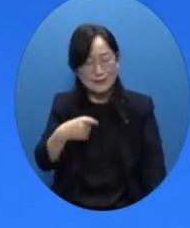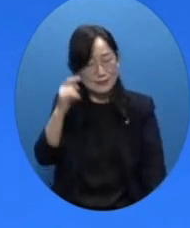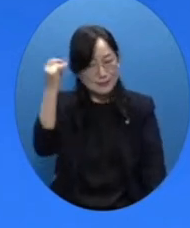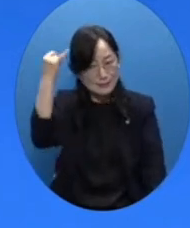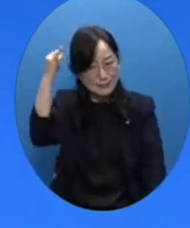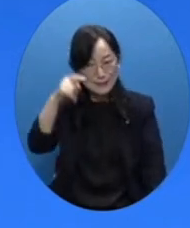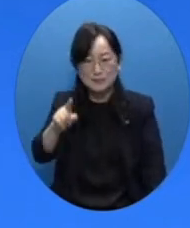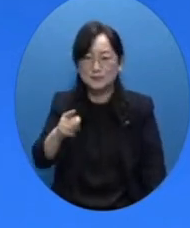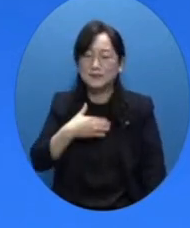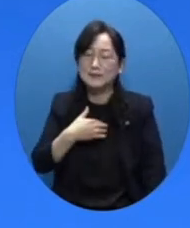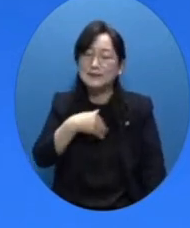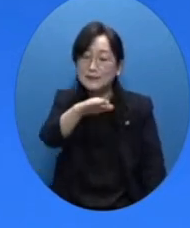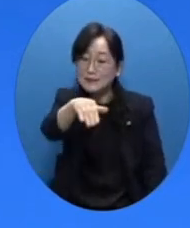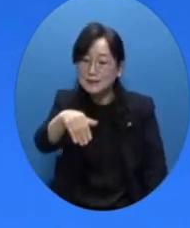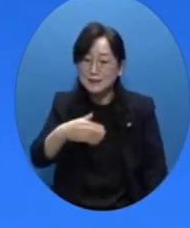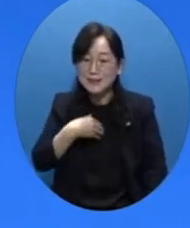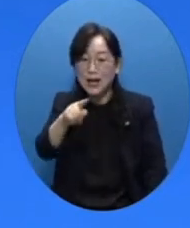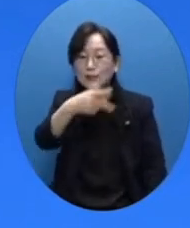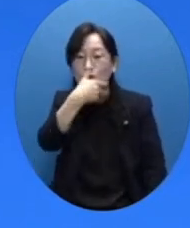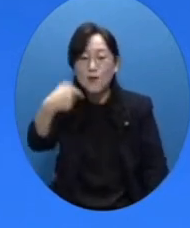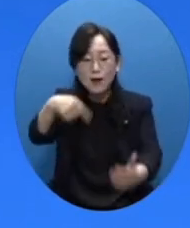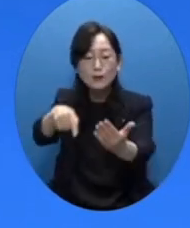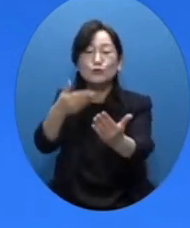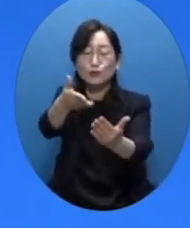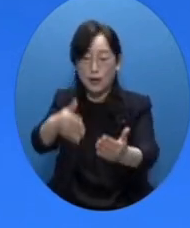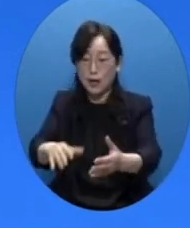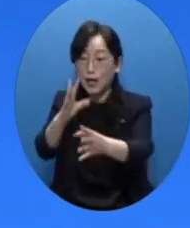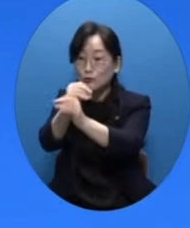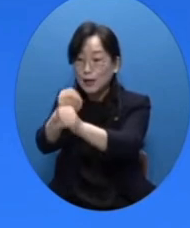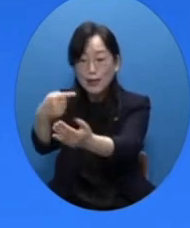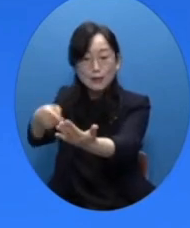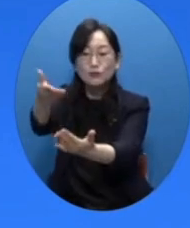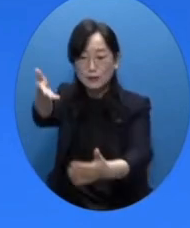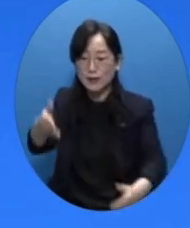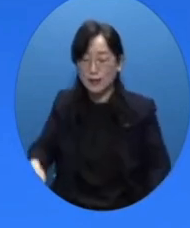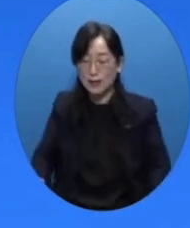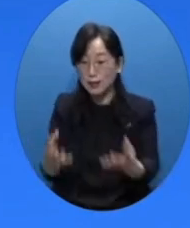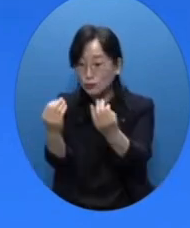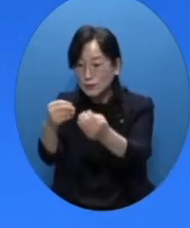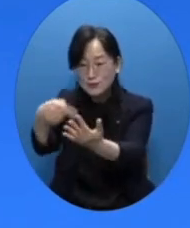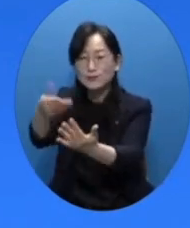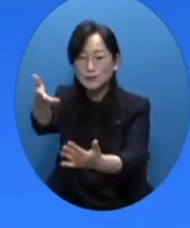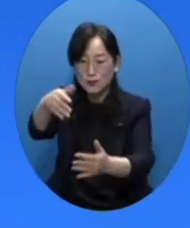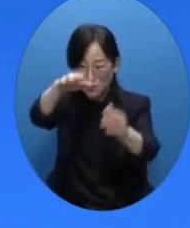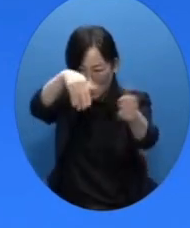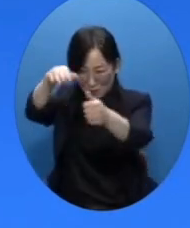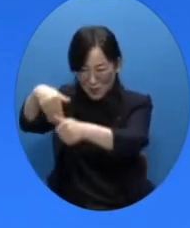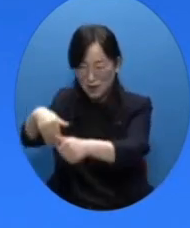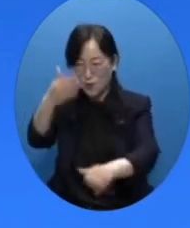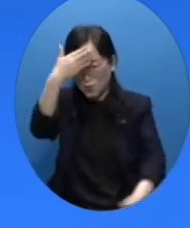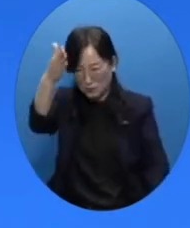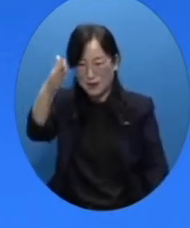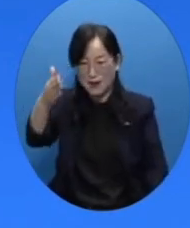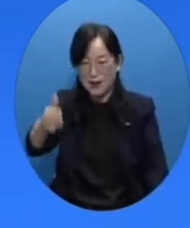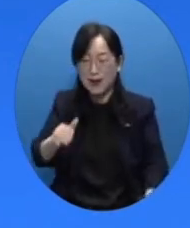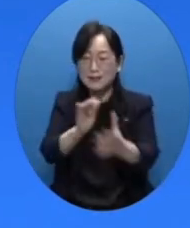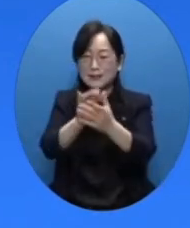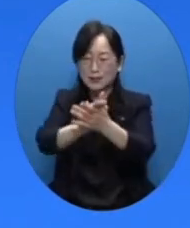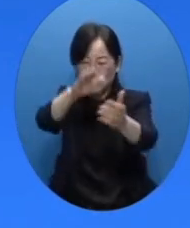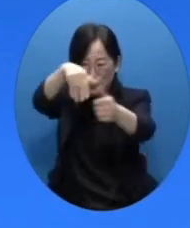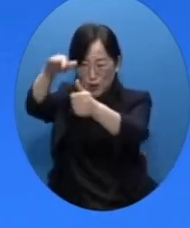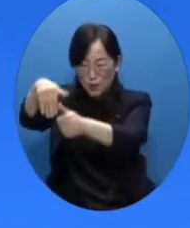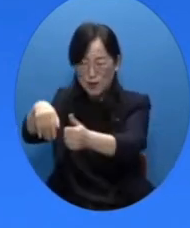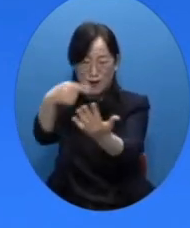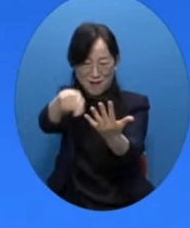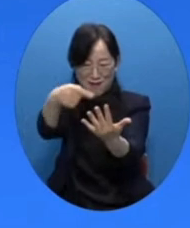너희 영어 가르쳐 줄게 수학 가르쳐 줄게 공짜로 애들 친구들 깔끔 바로